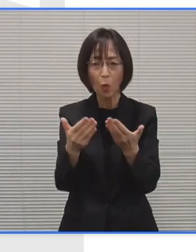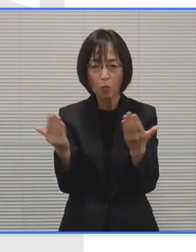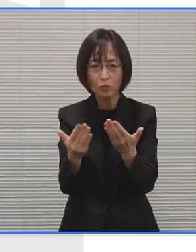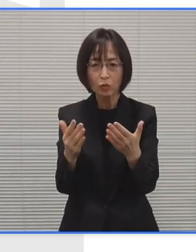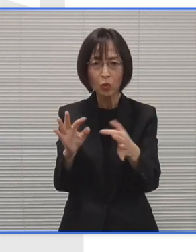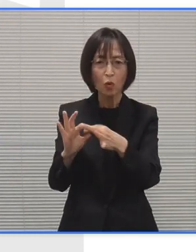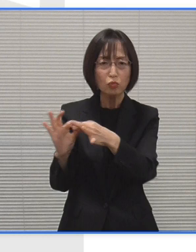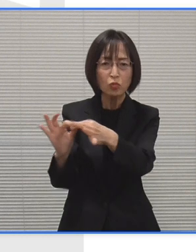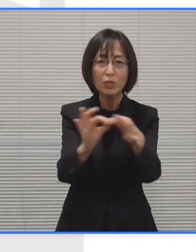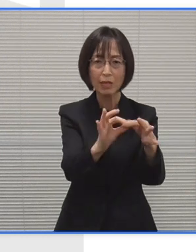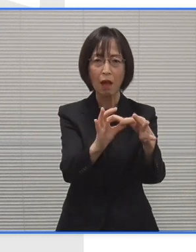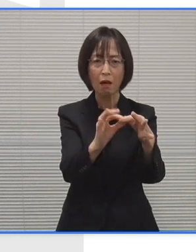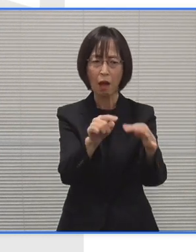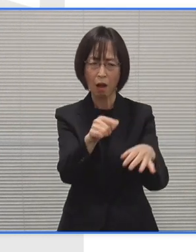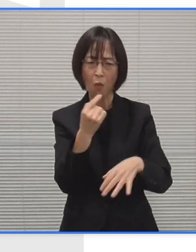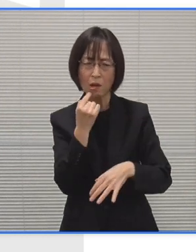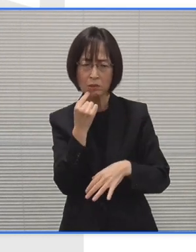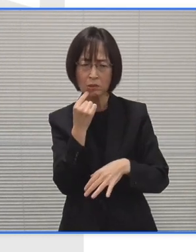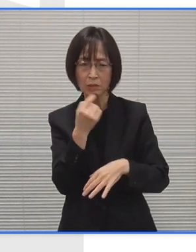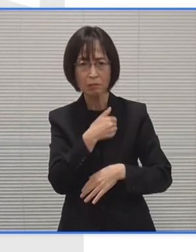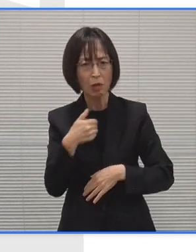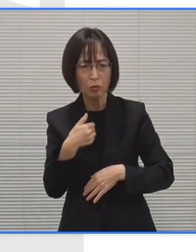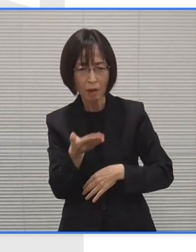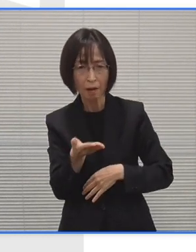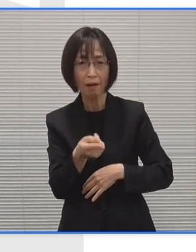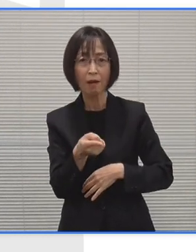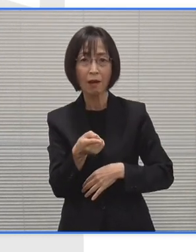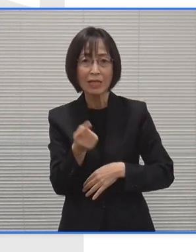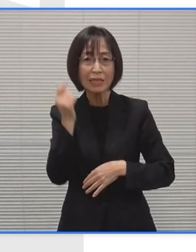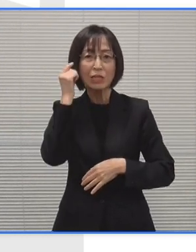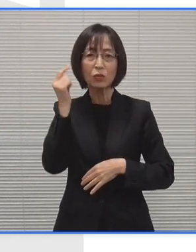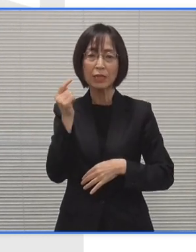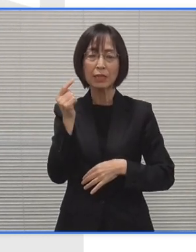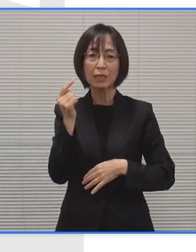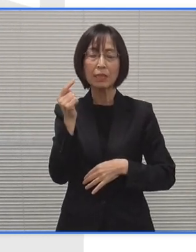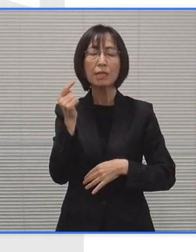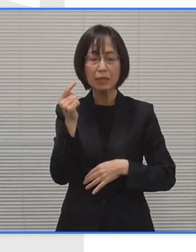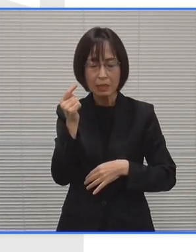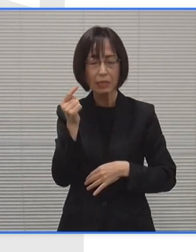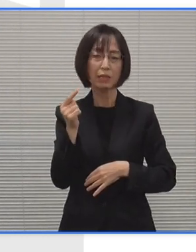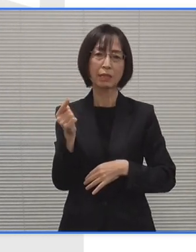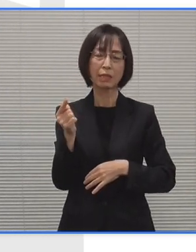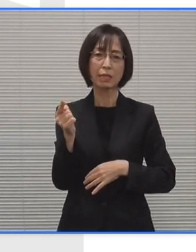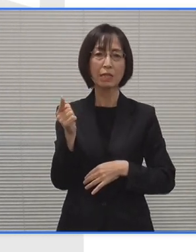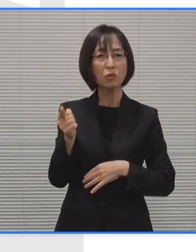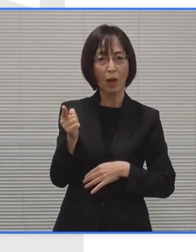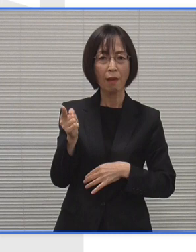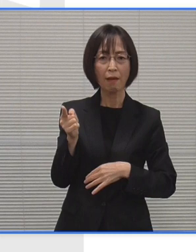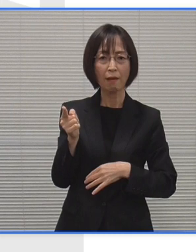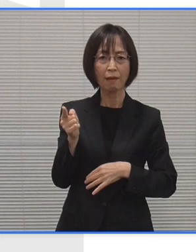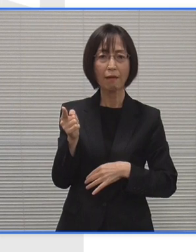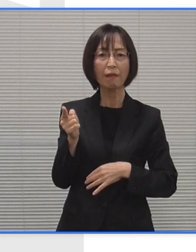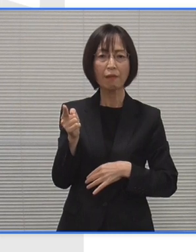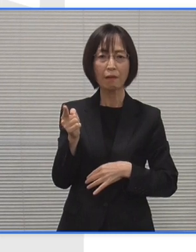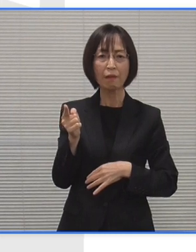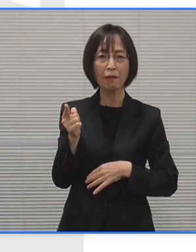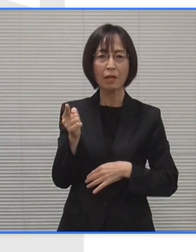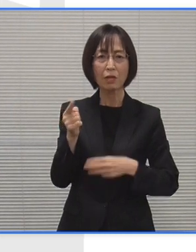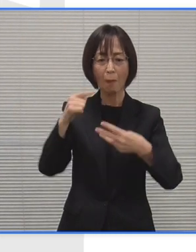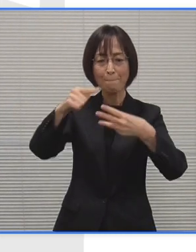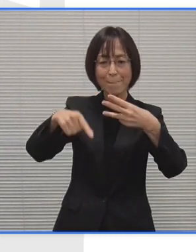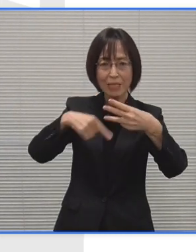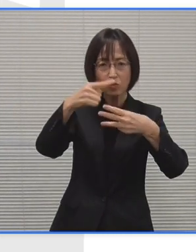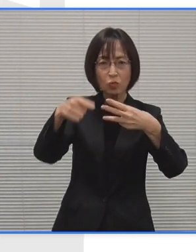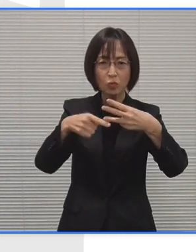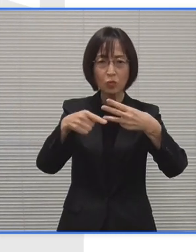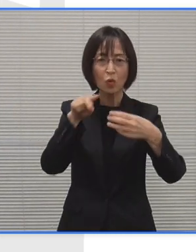てちょっとおかしいな、大丈夫かなっていう気づきを持ってもらえる、そうした三層構造の見